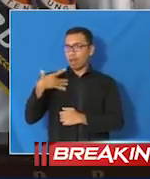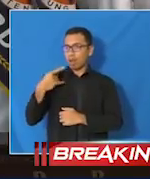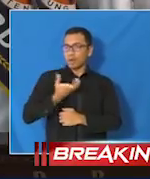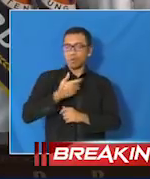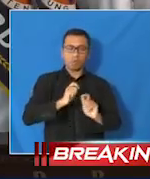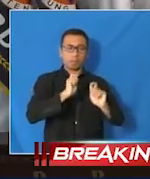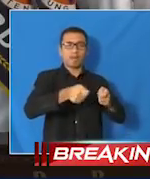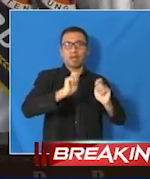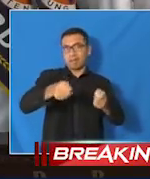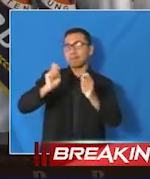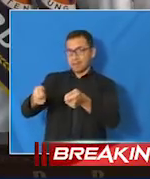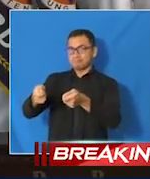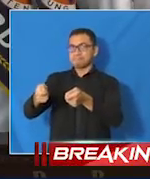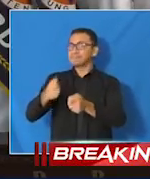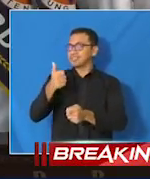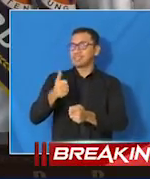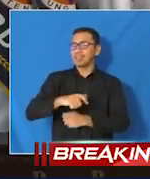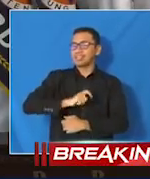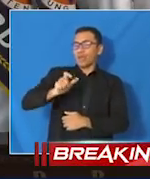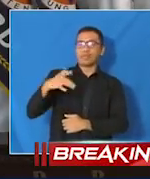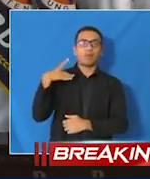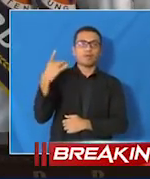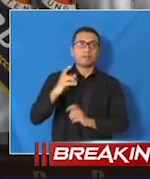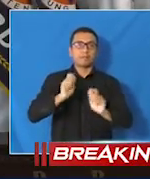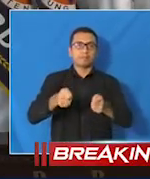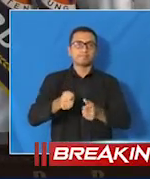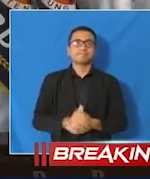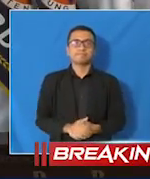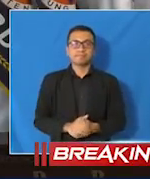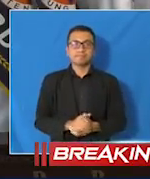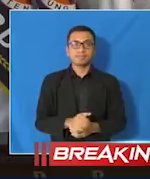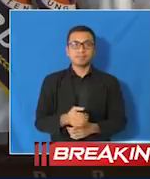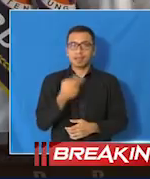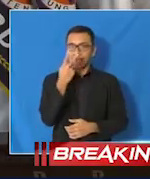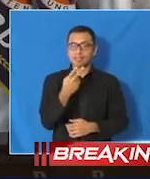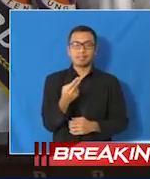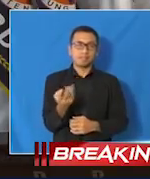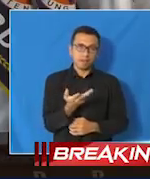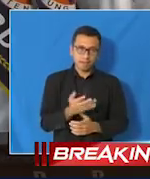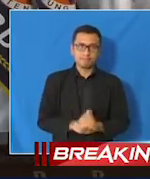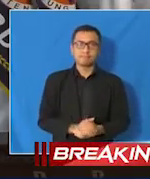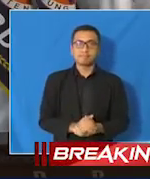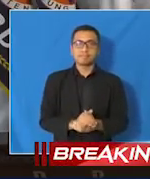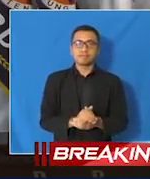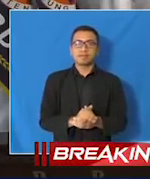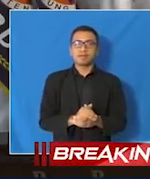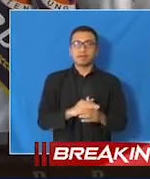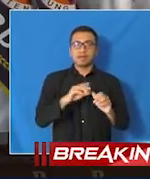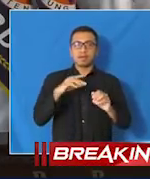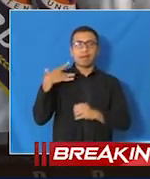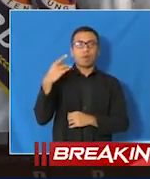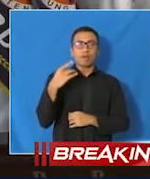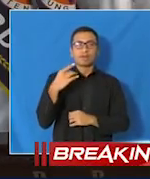para relawan sekalian atau mati ada di http Dash relawan